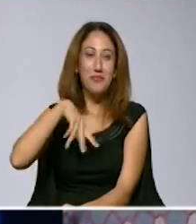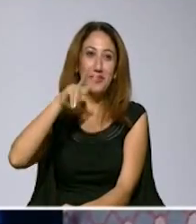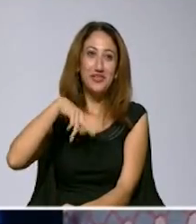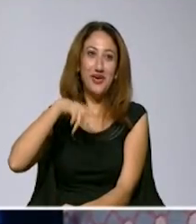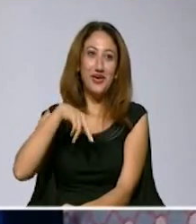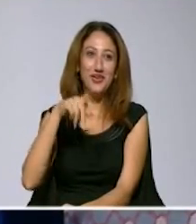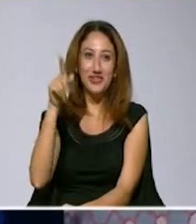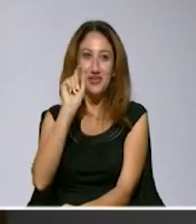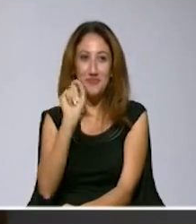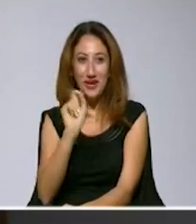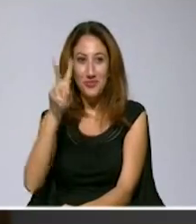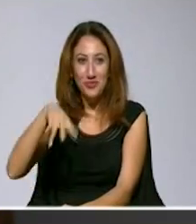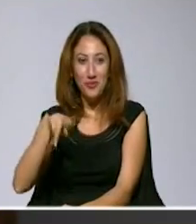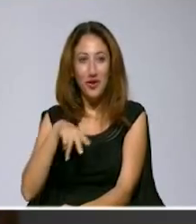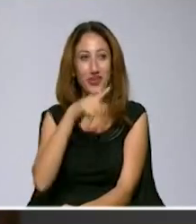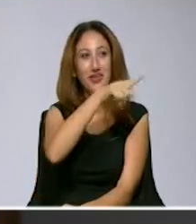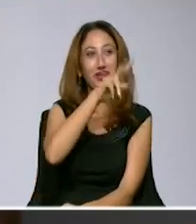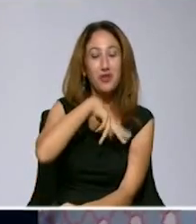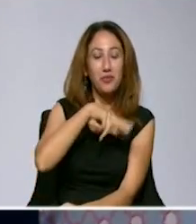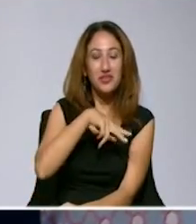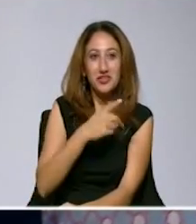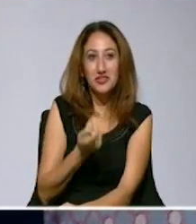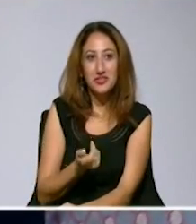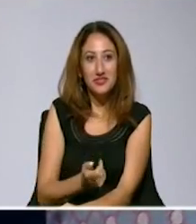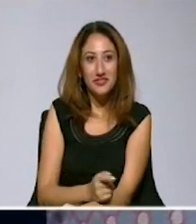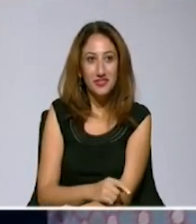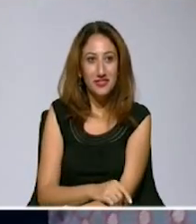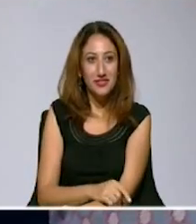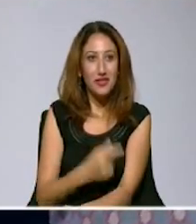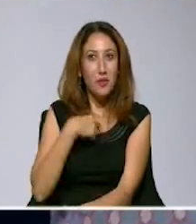انت كتبت 18 اشمعنى 18 عشان قلت عيد يعني قال لي اي رقم فاخترت يوم